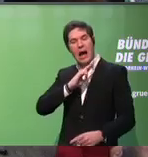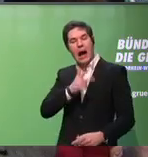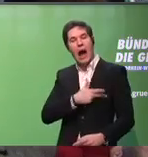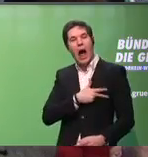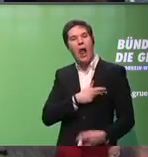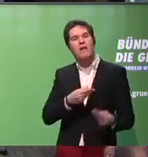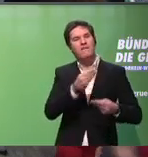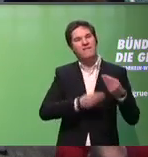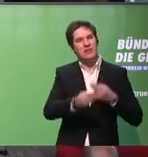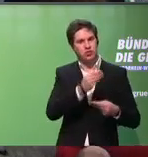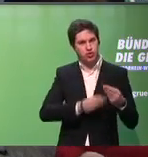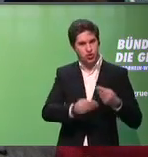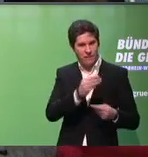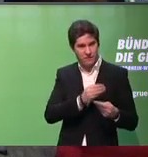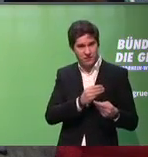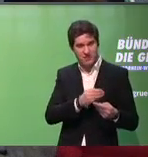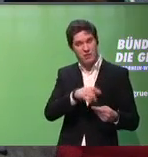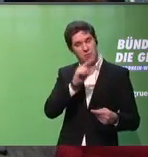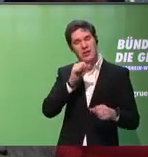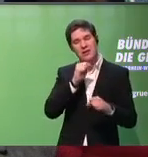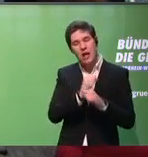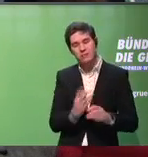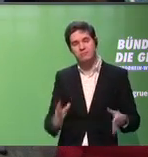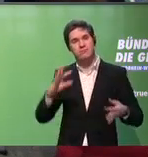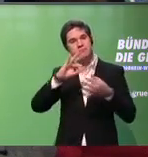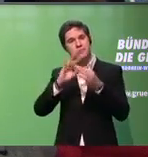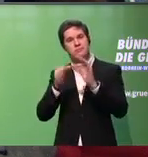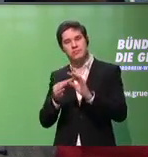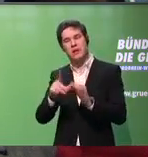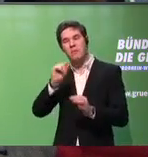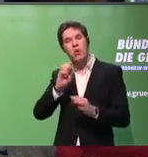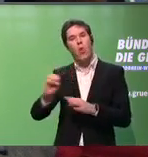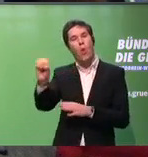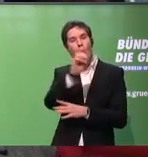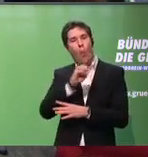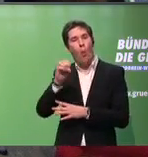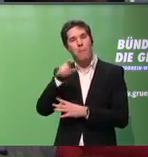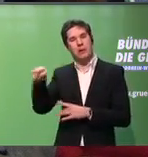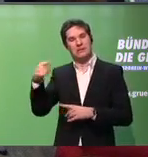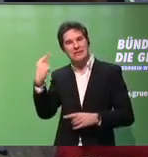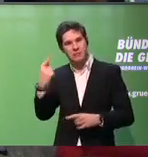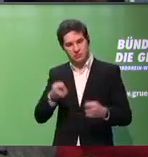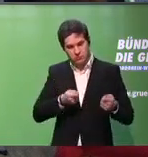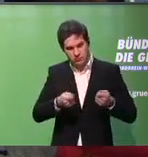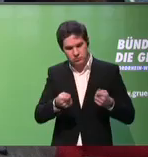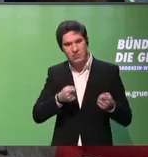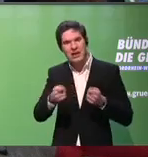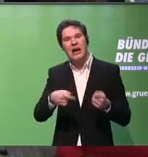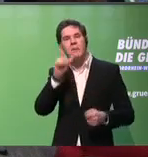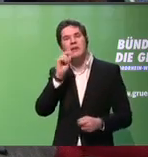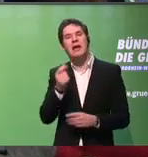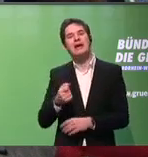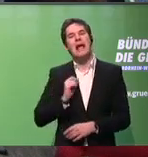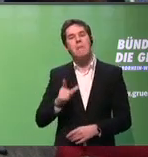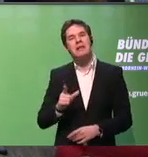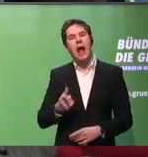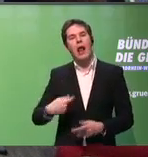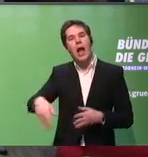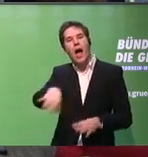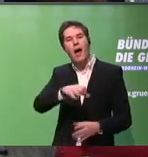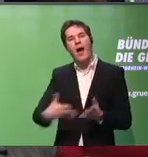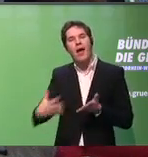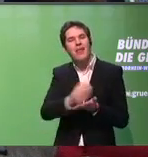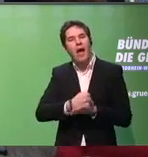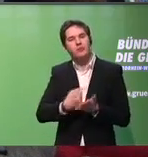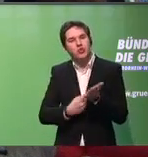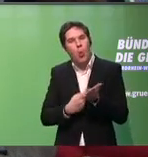in Kombination mit einer europäisch koordinierten, anteilig erhöhten Kapitalertragssteuer für den